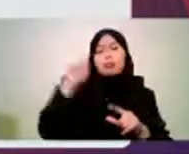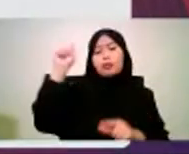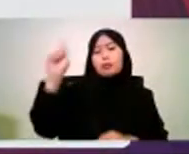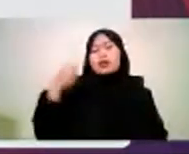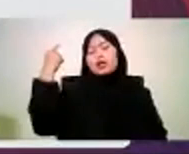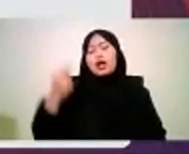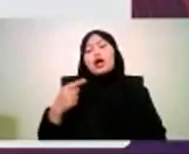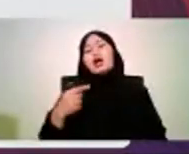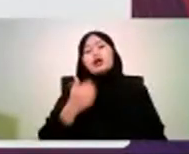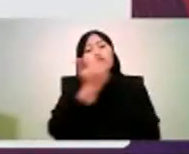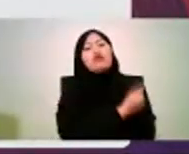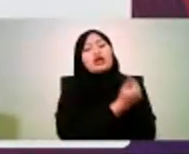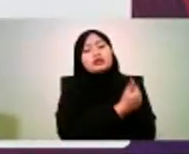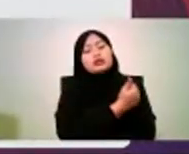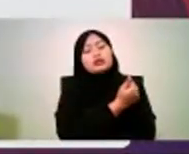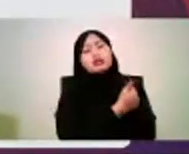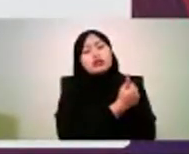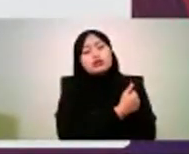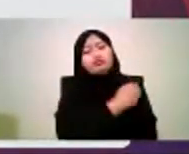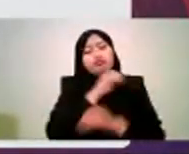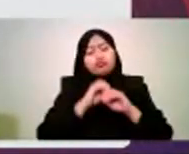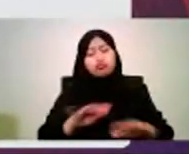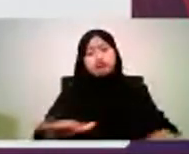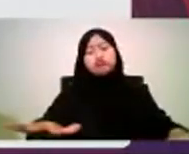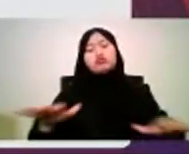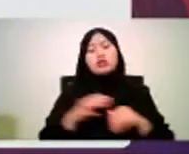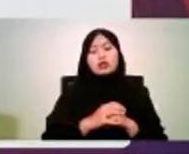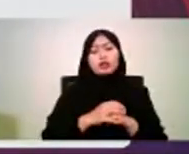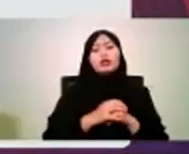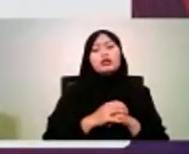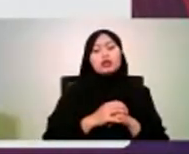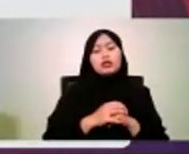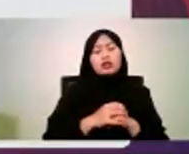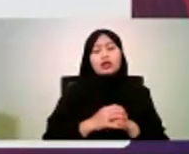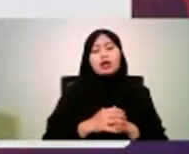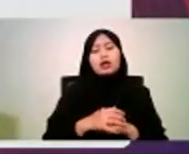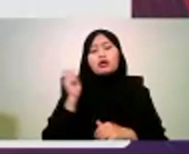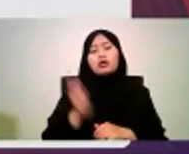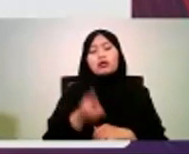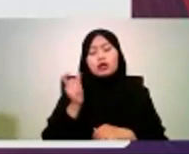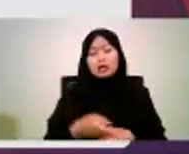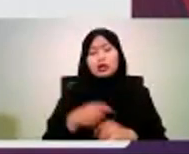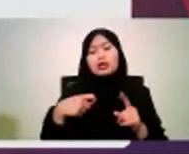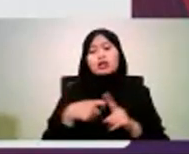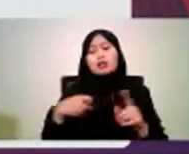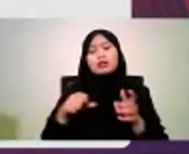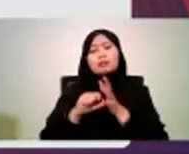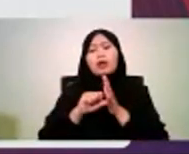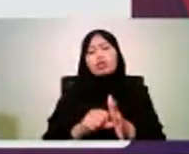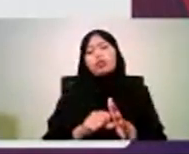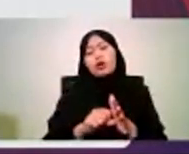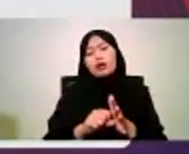besar-besaran memberi memenangkan vaksinasi dan dananya itulah juga dibantu dari